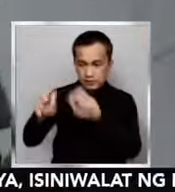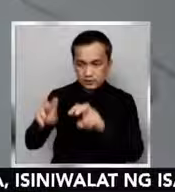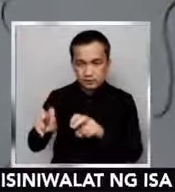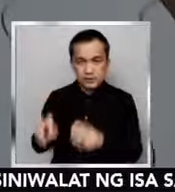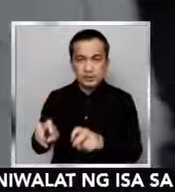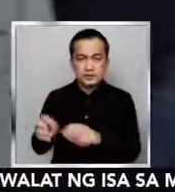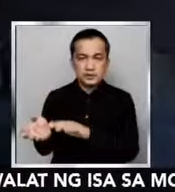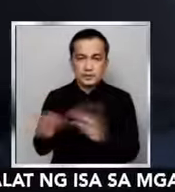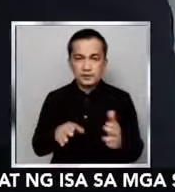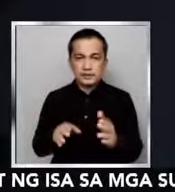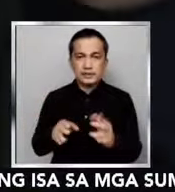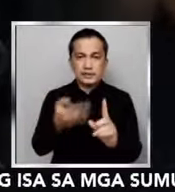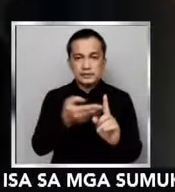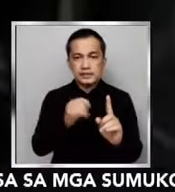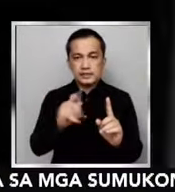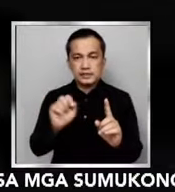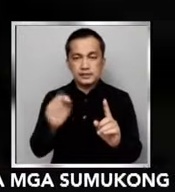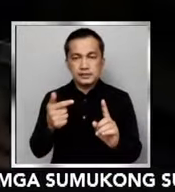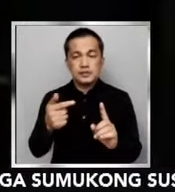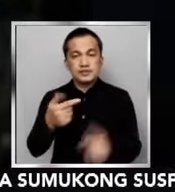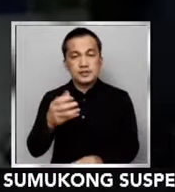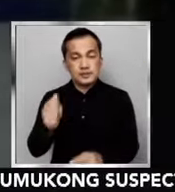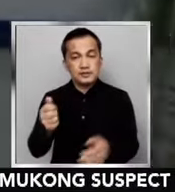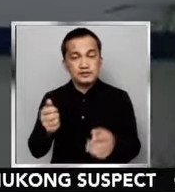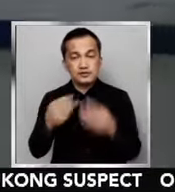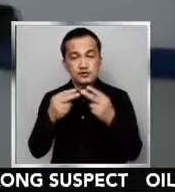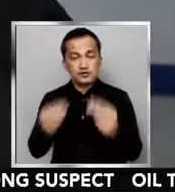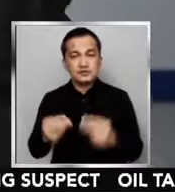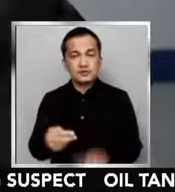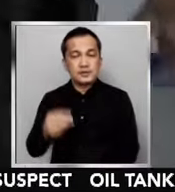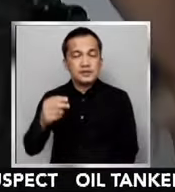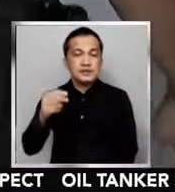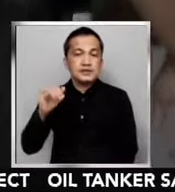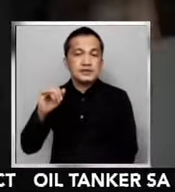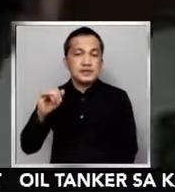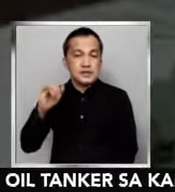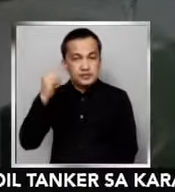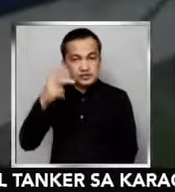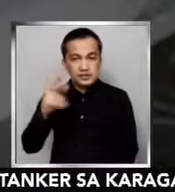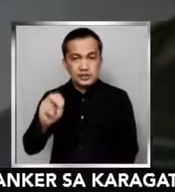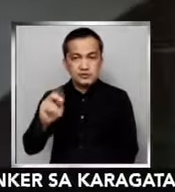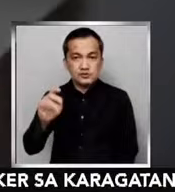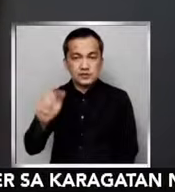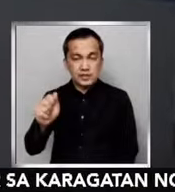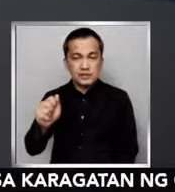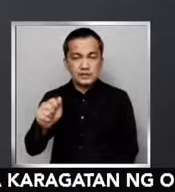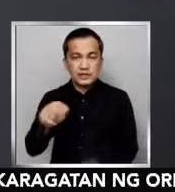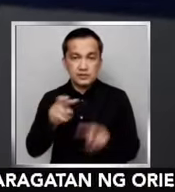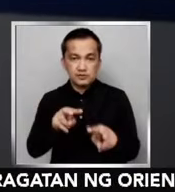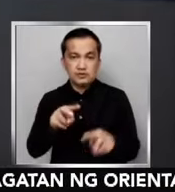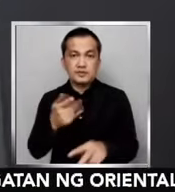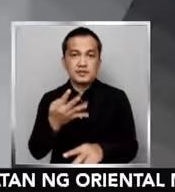salilig para sa GMA integrated news John consulta nakatutok 24